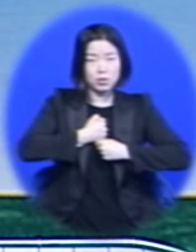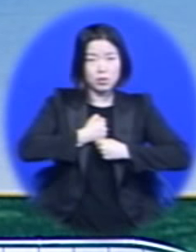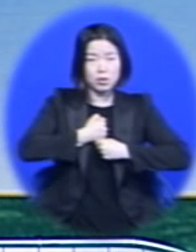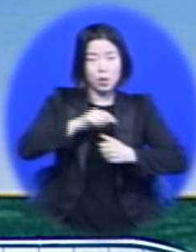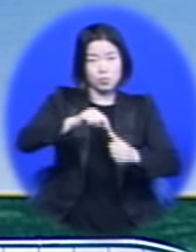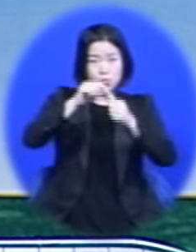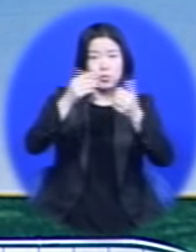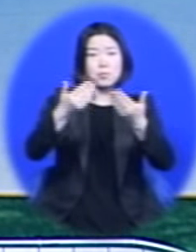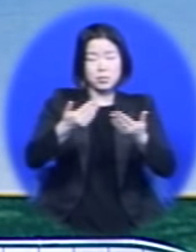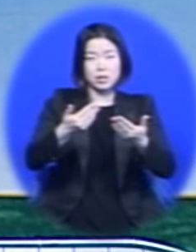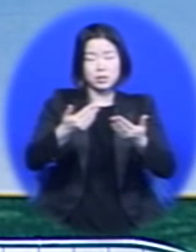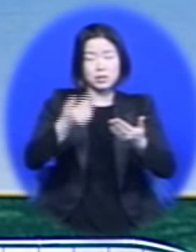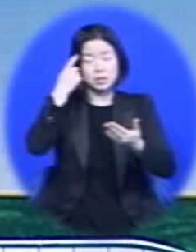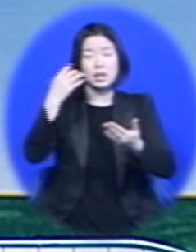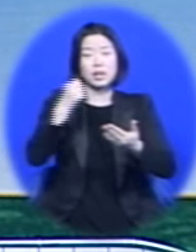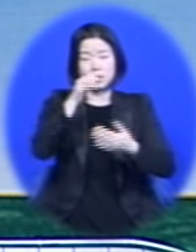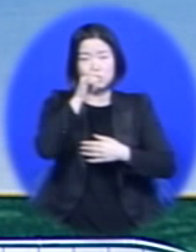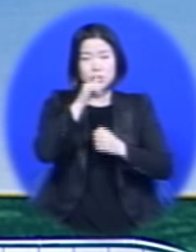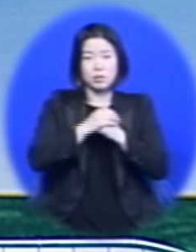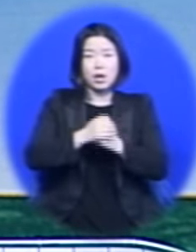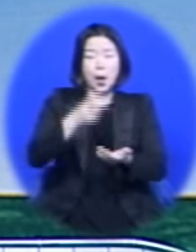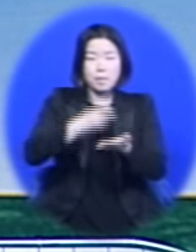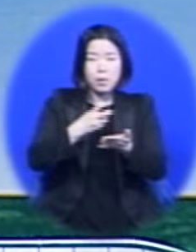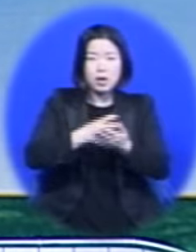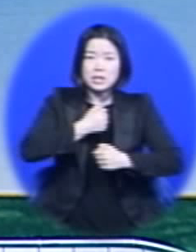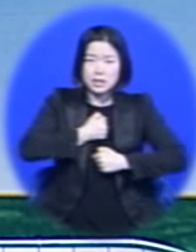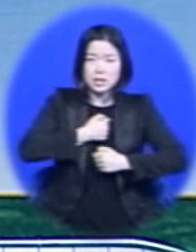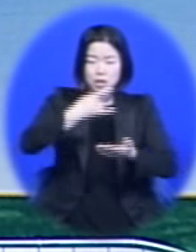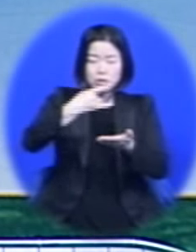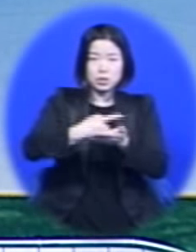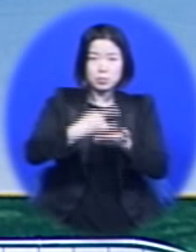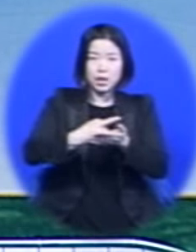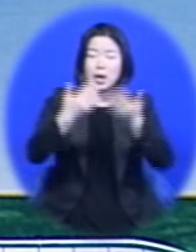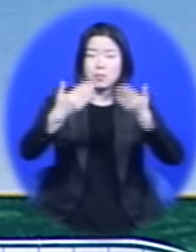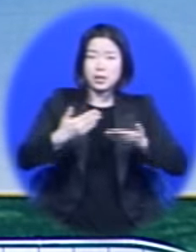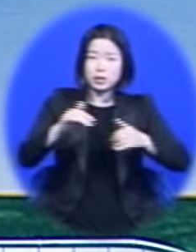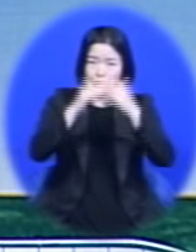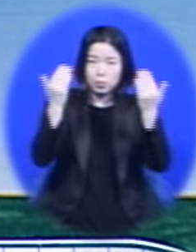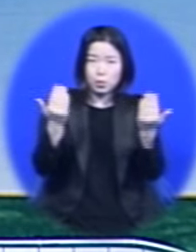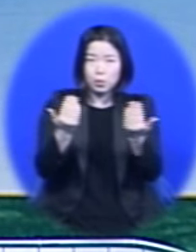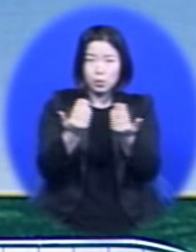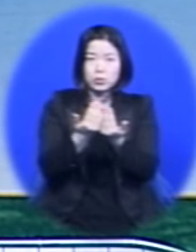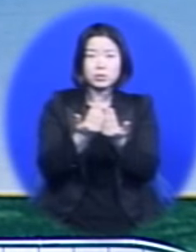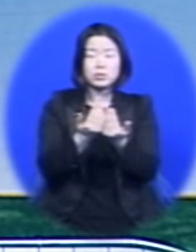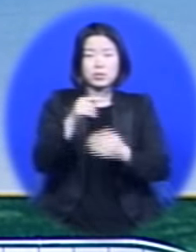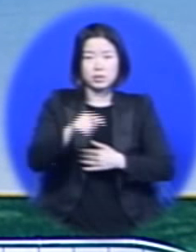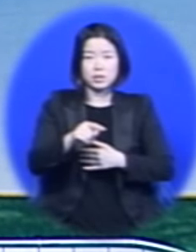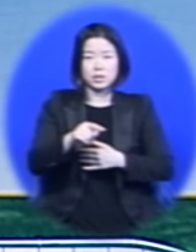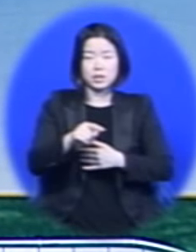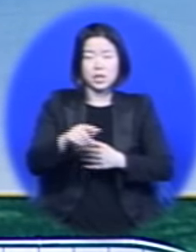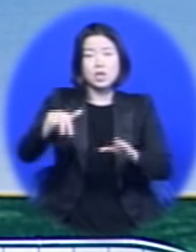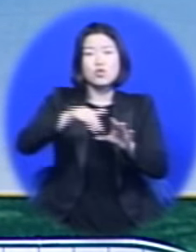그렇게 구원을 받으려고 하는, 계명을 지켜서 의롭다고 인정을 받으려고 하는 모든 것이 다